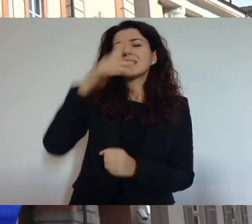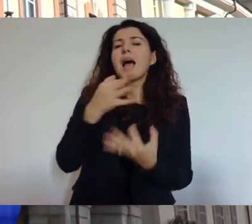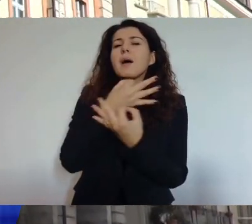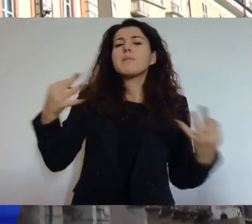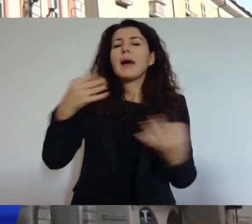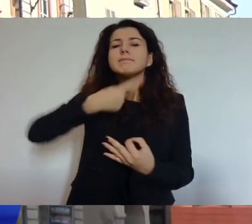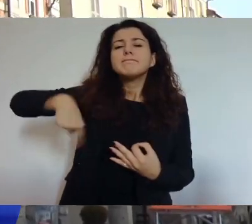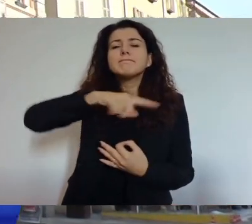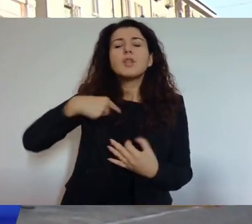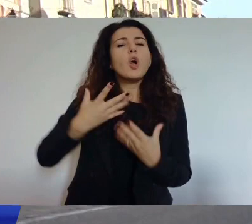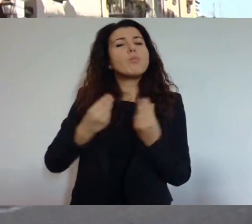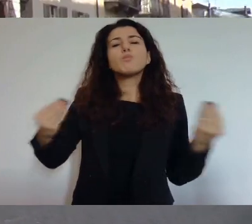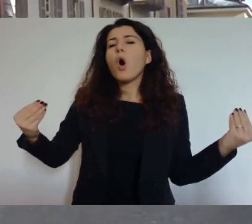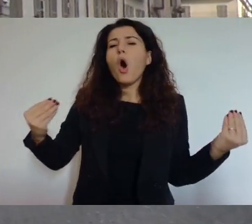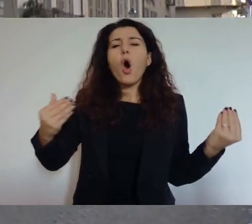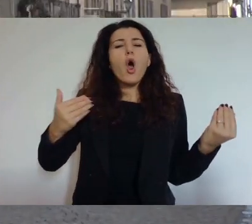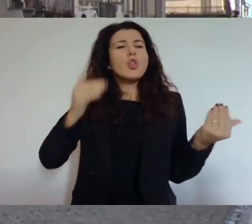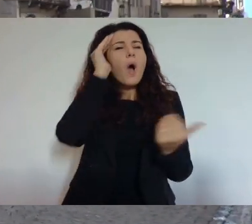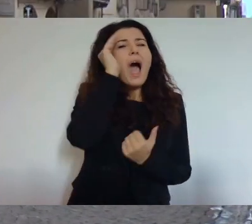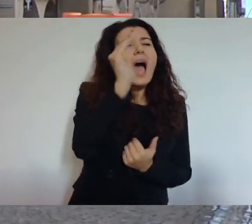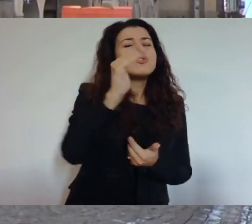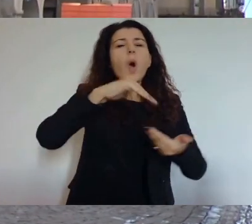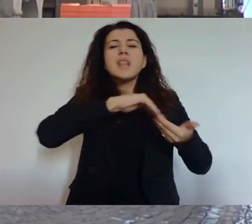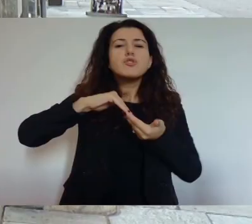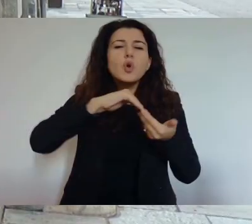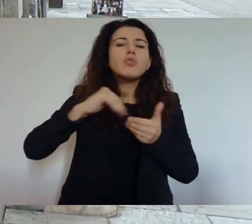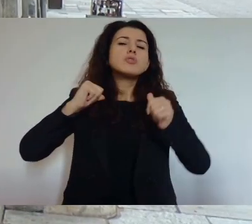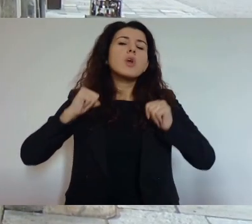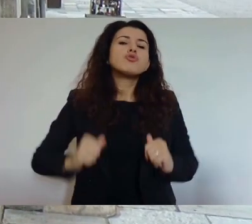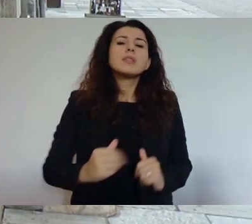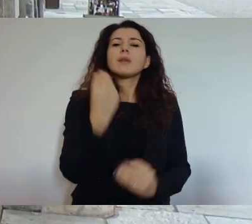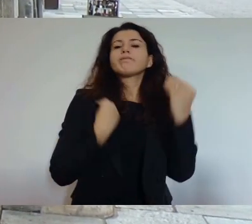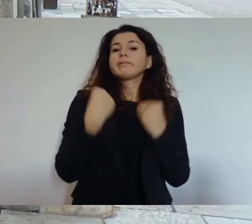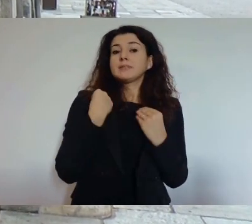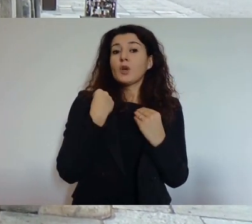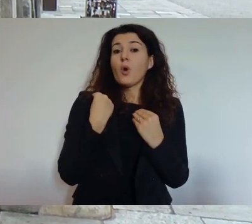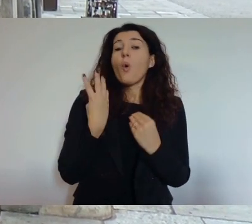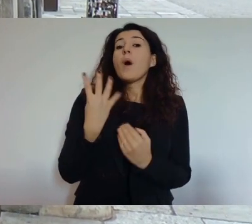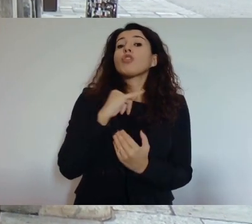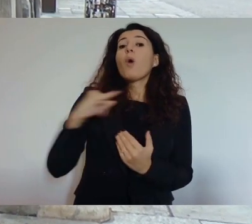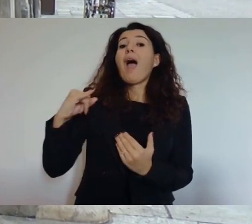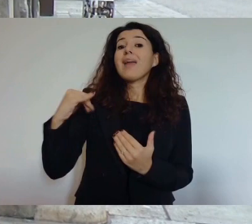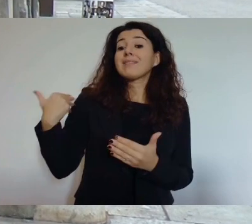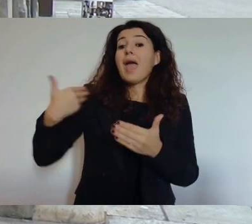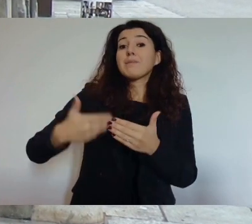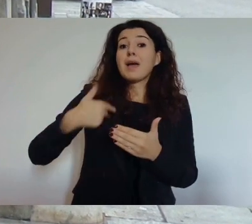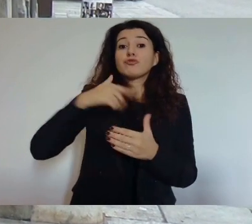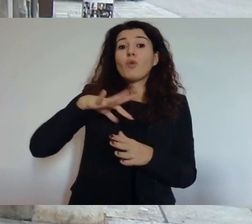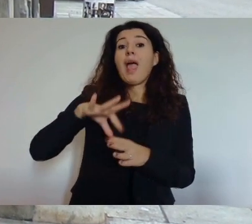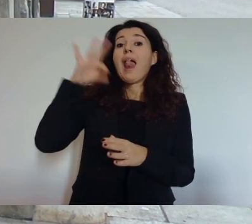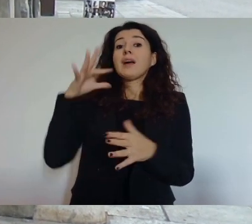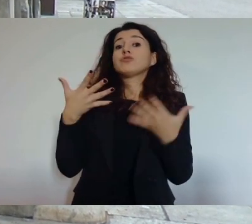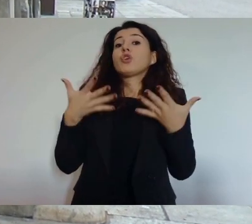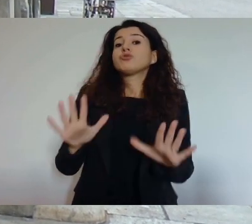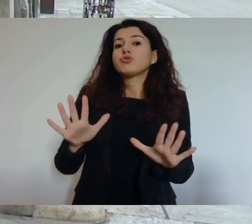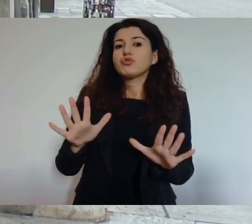sempre dato molto ascolto ai cittadini e alle associazioni negli ultimi quattro anni e mezzo da quando sono state lette abbiamo